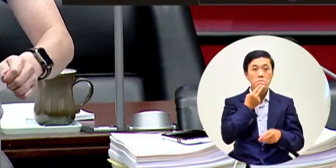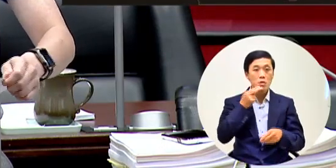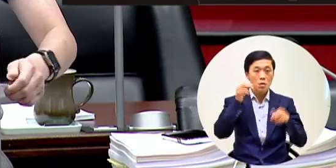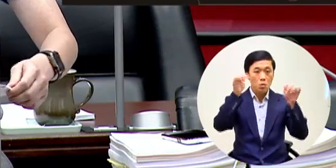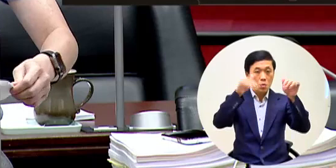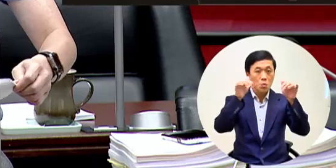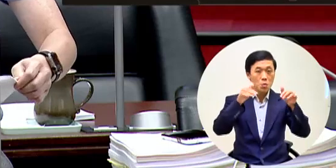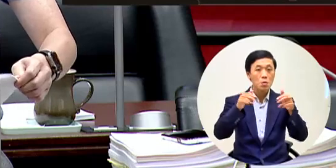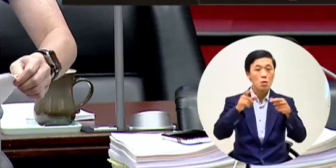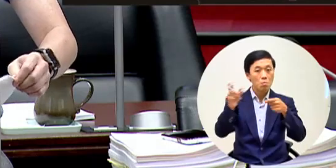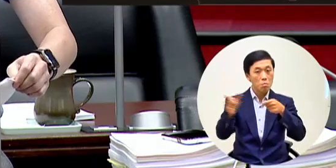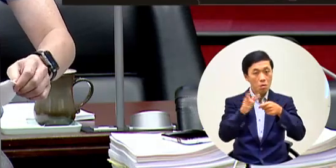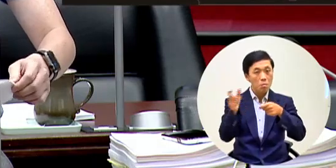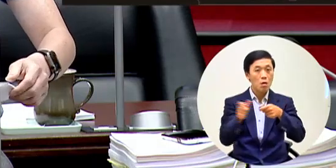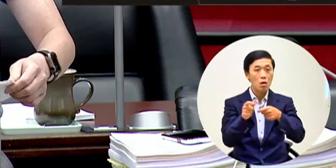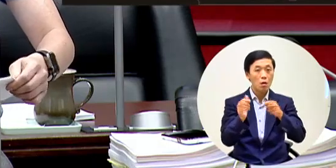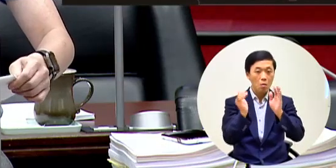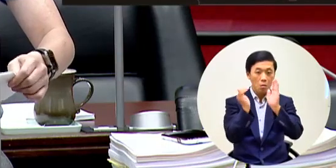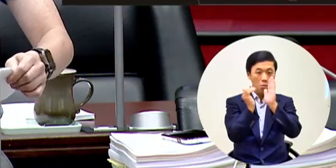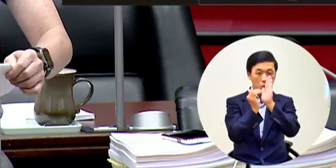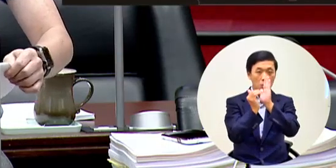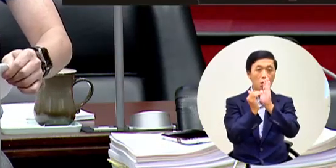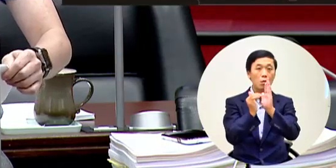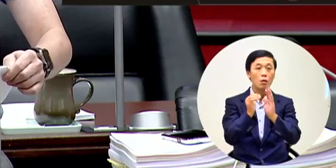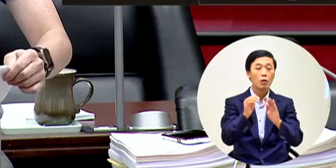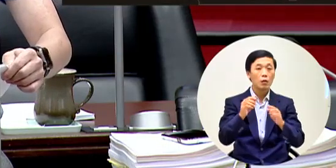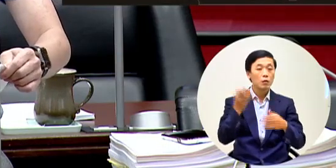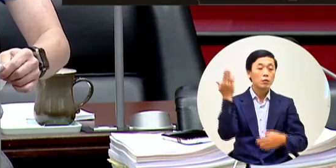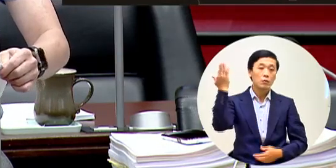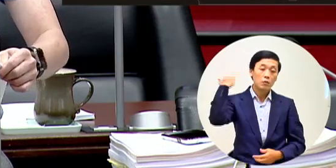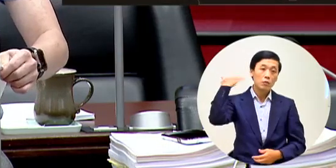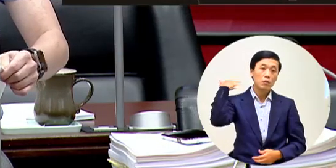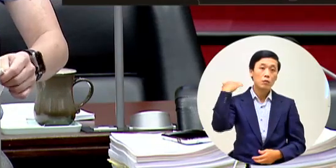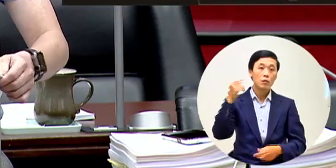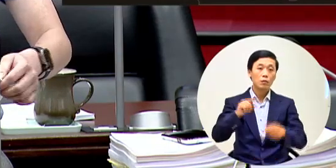是台风季节。那像之前的